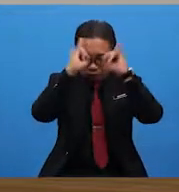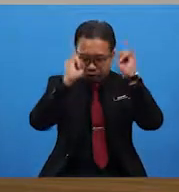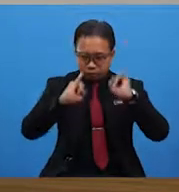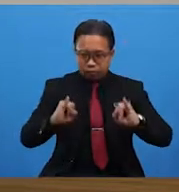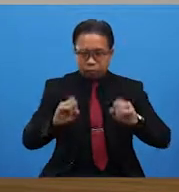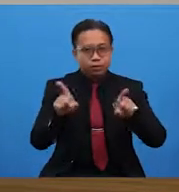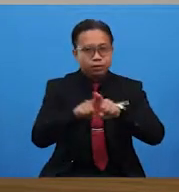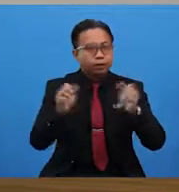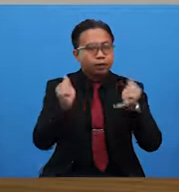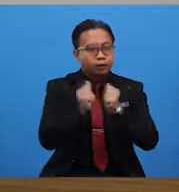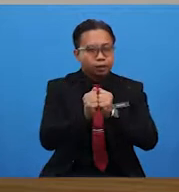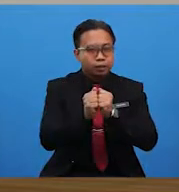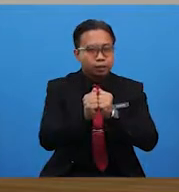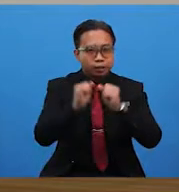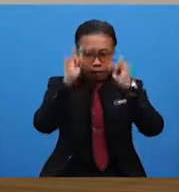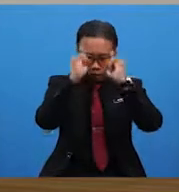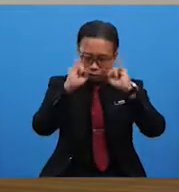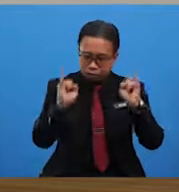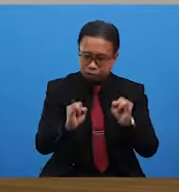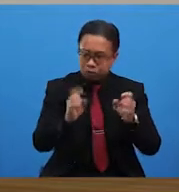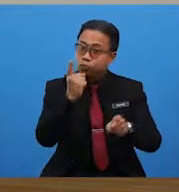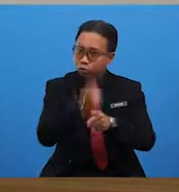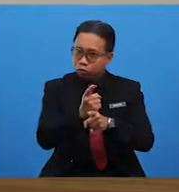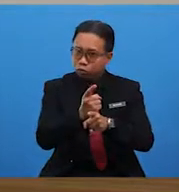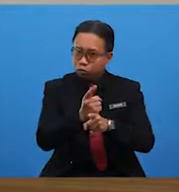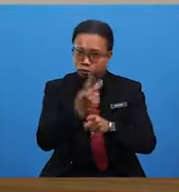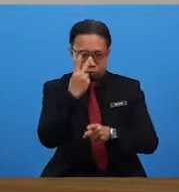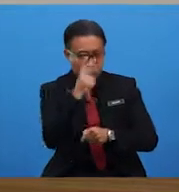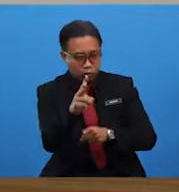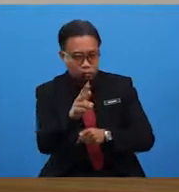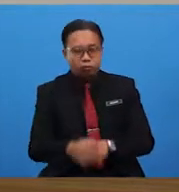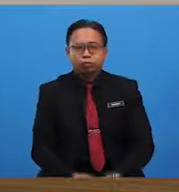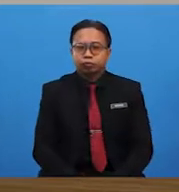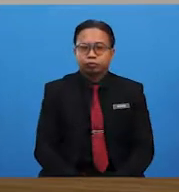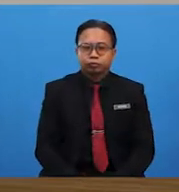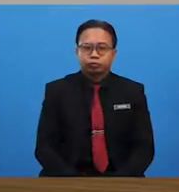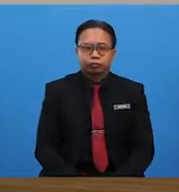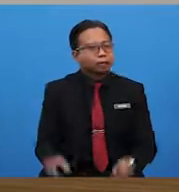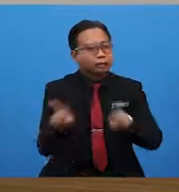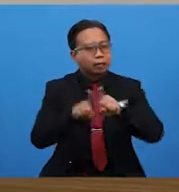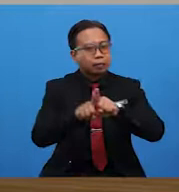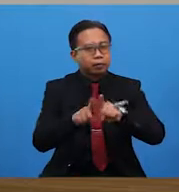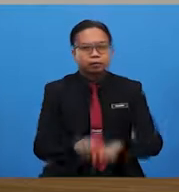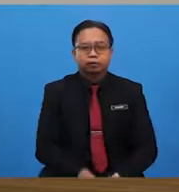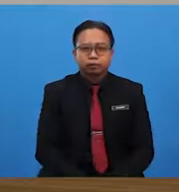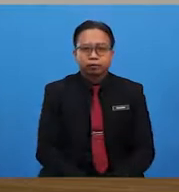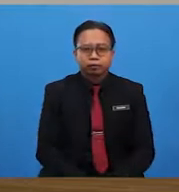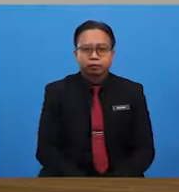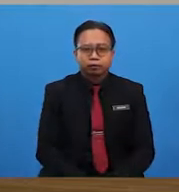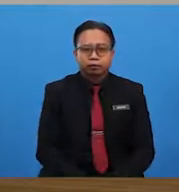hampir sama dengan iblis sebenarnya yang ditiru ya lebih kurang sama